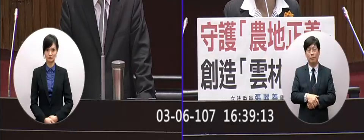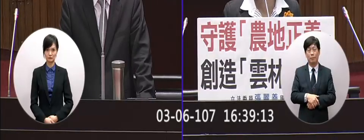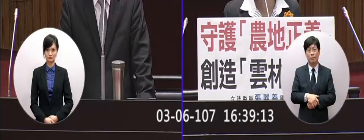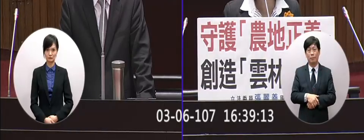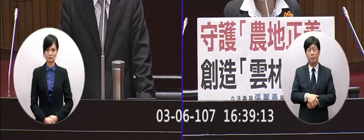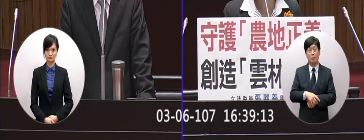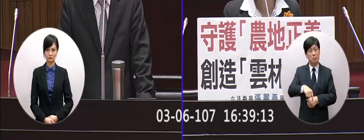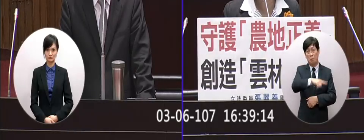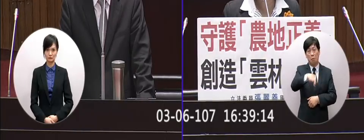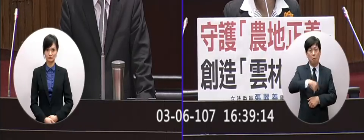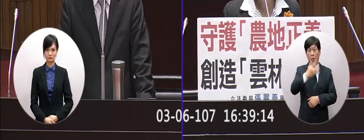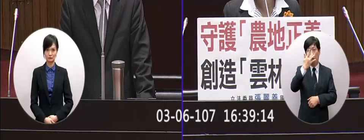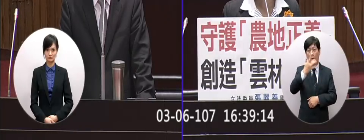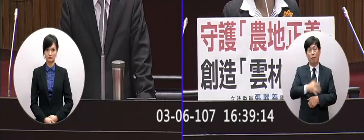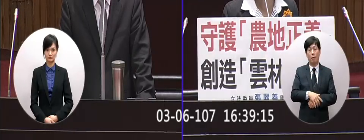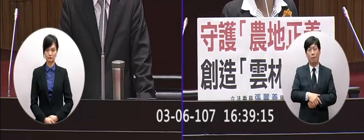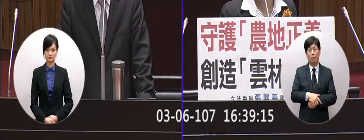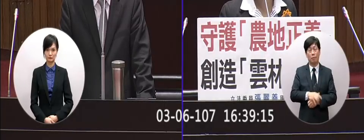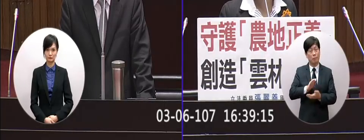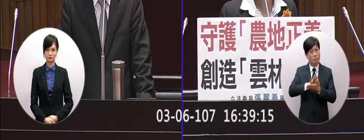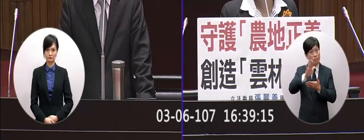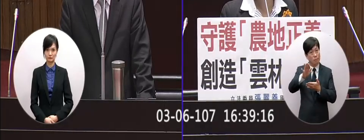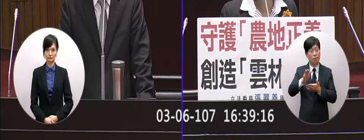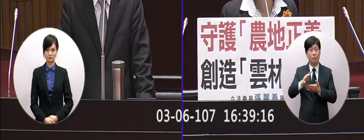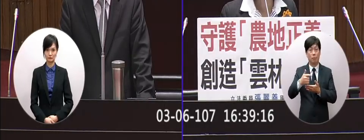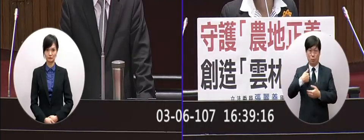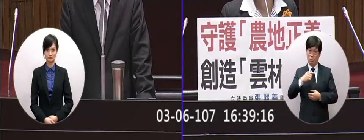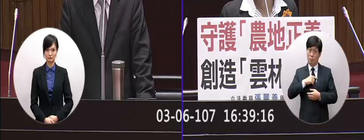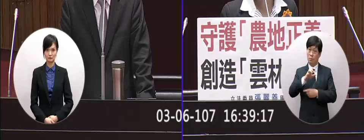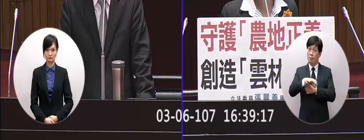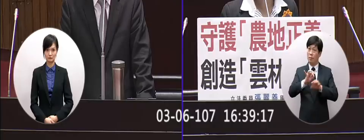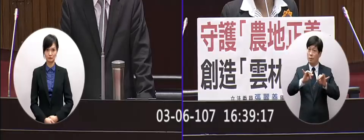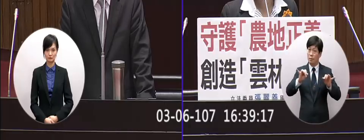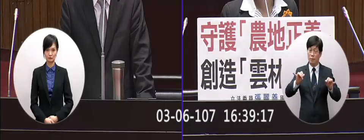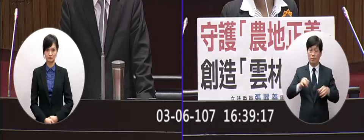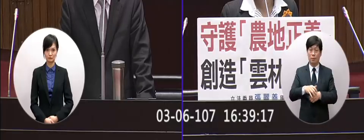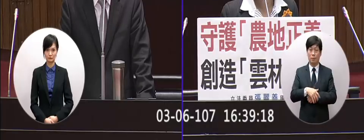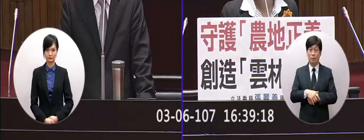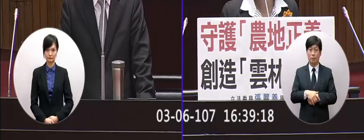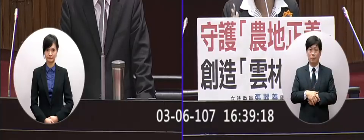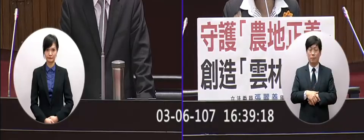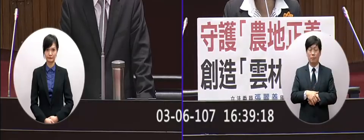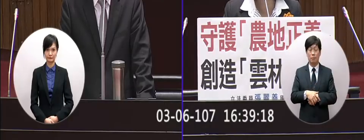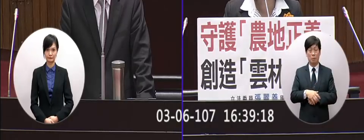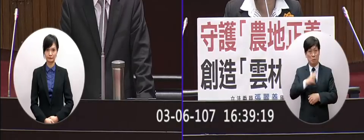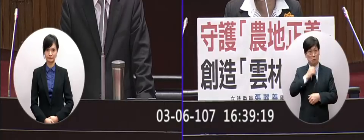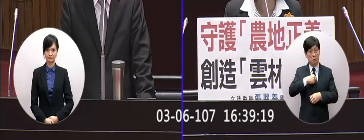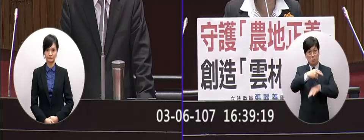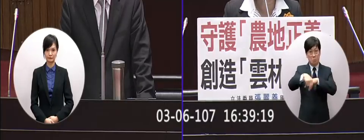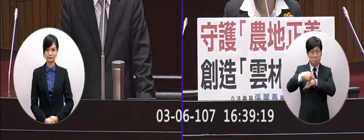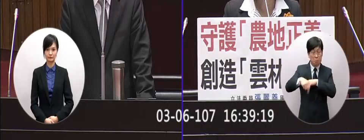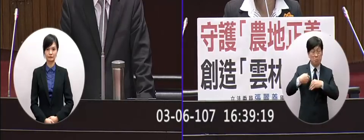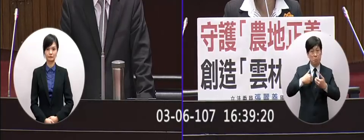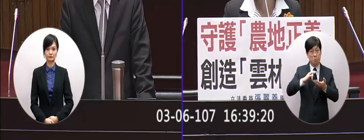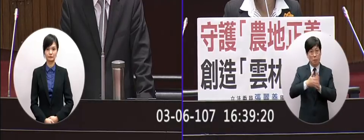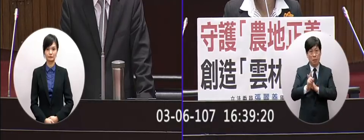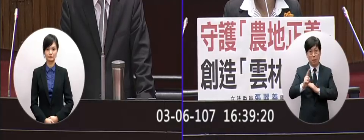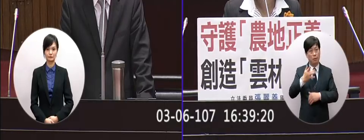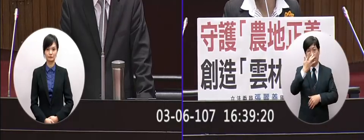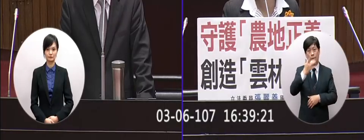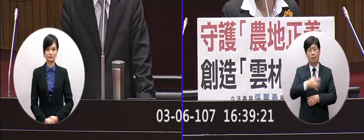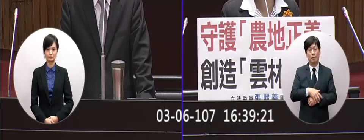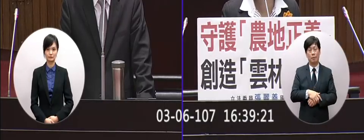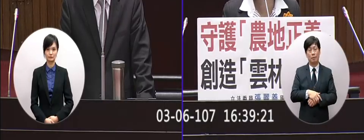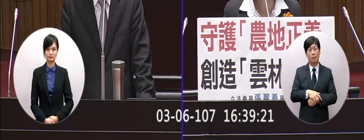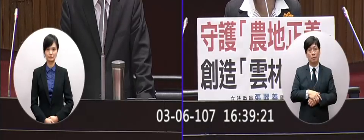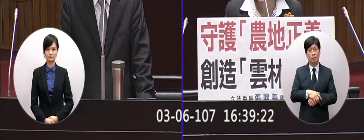所有的人都不知道未来我的农地到底被规划什么样子，